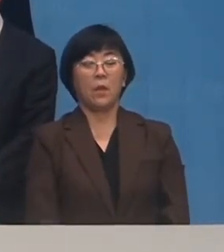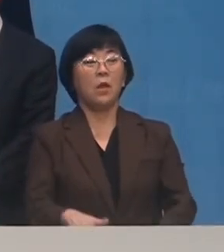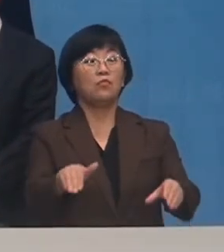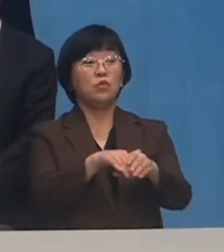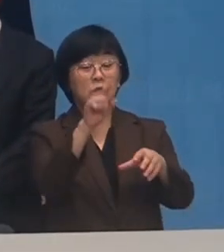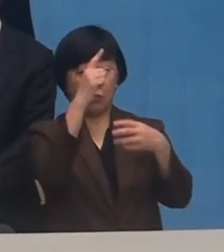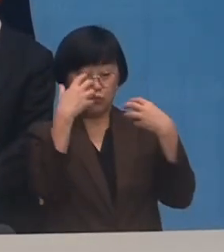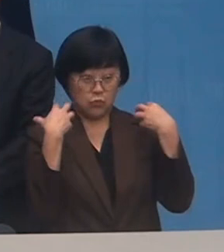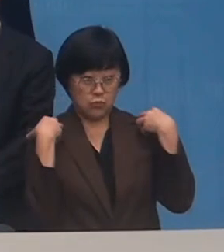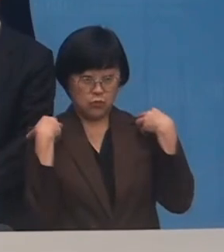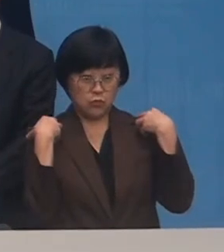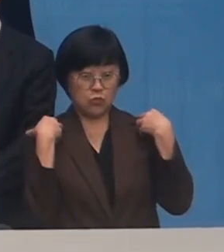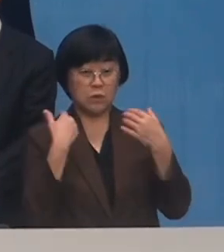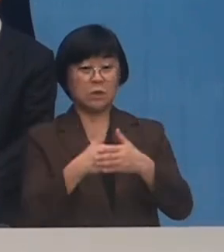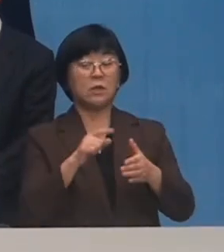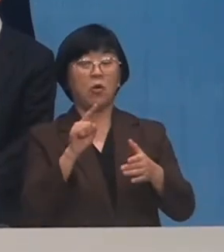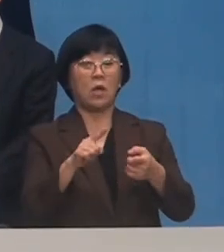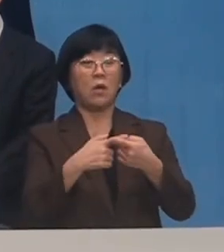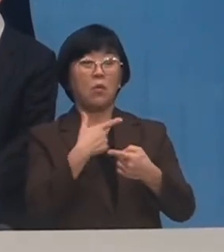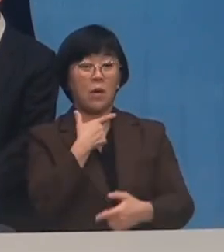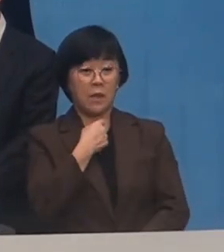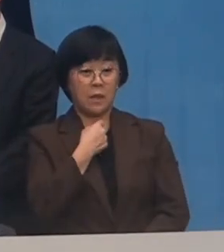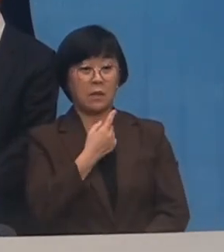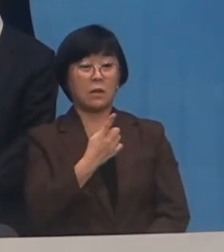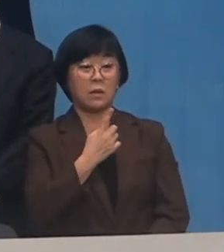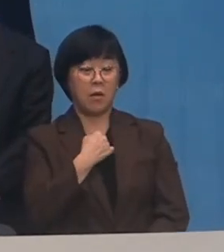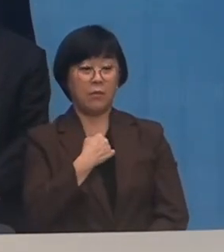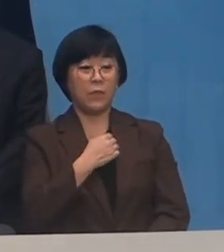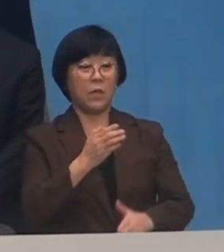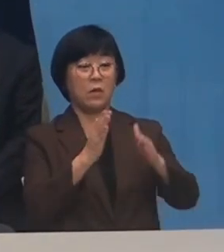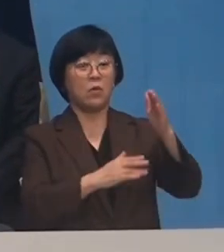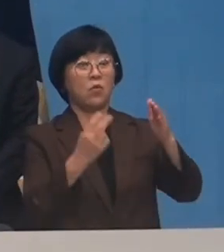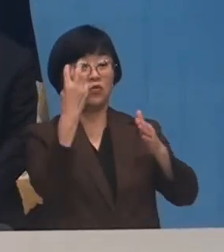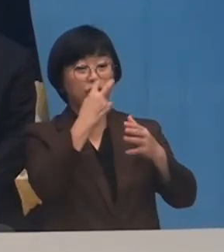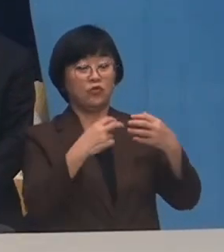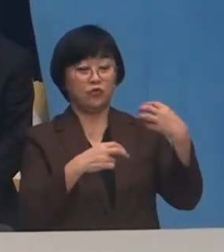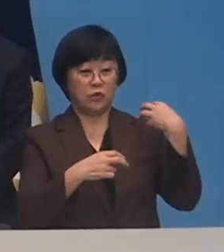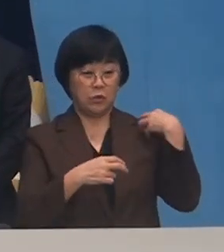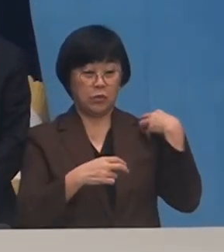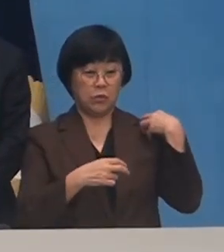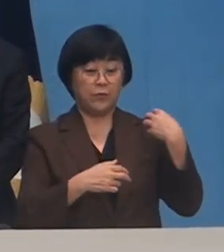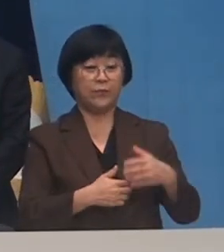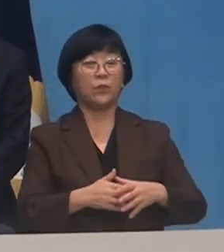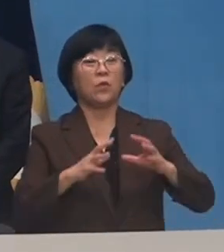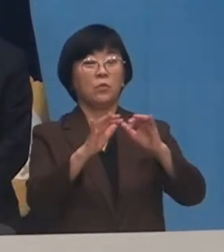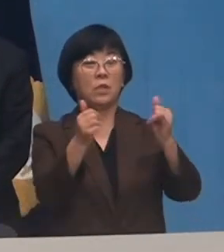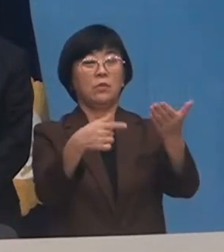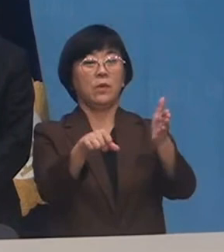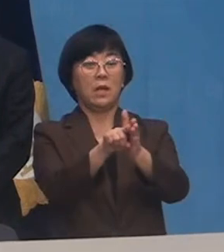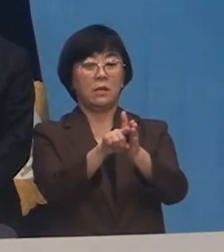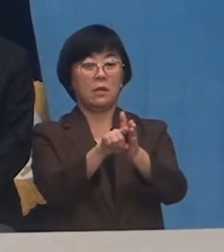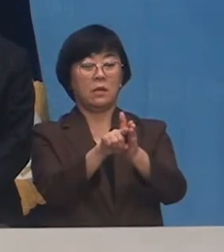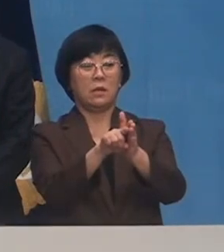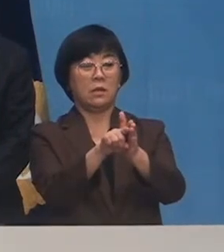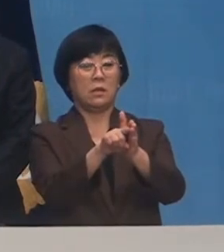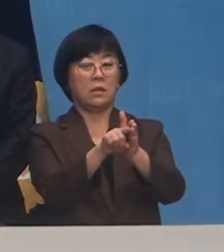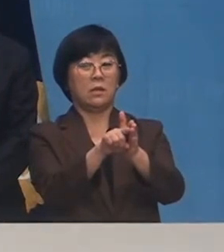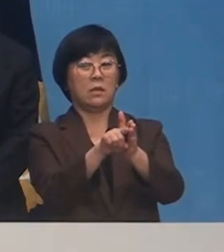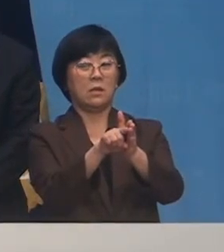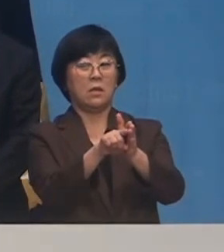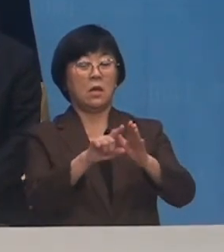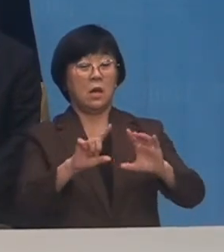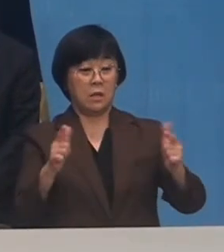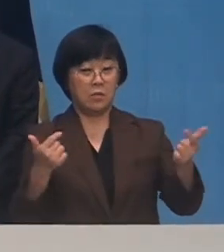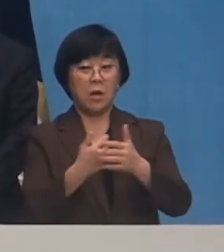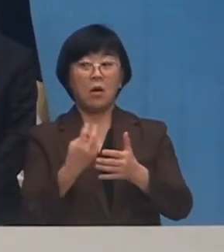문재인 정권이 그렇게도 염원하던 공수처는 국민을 위하거나